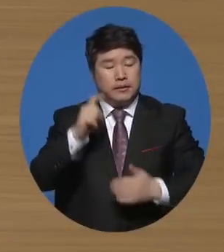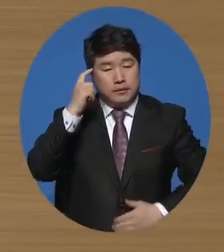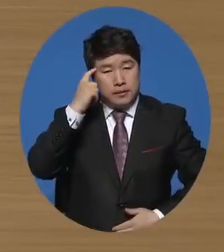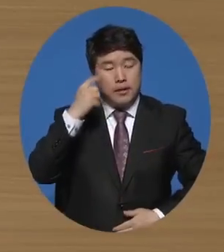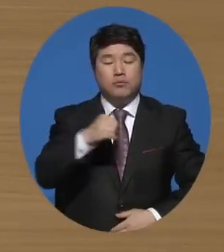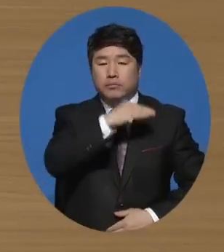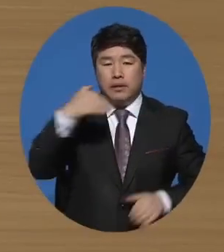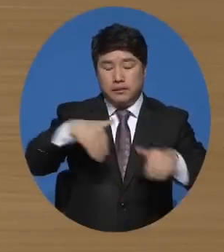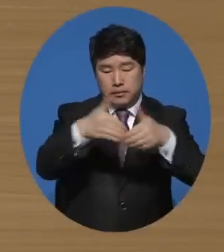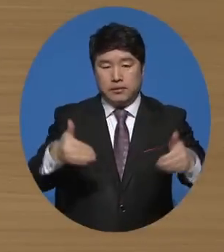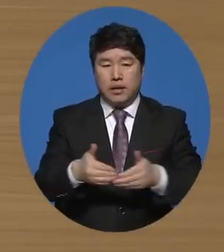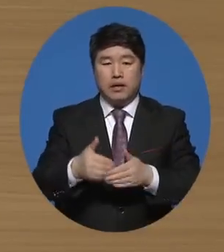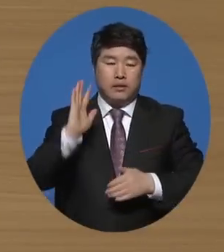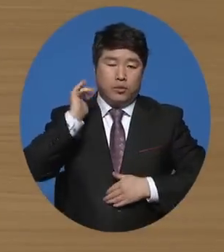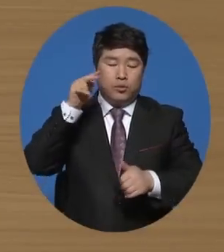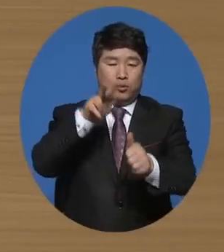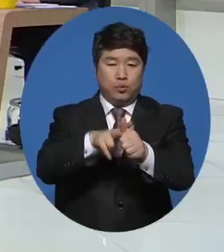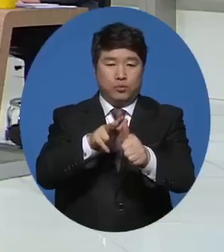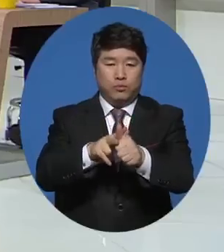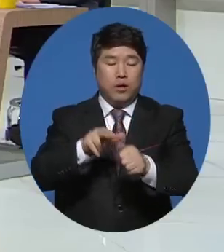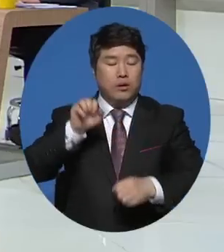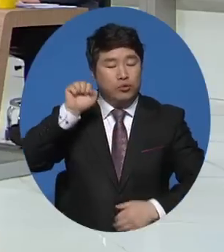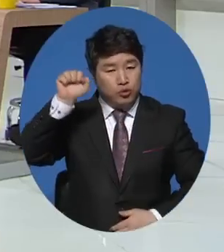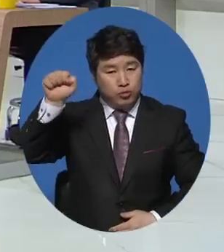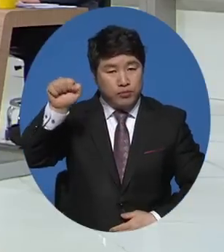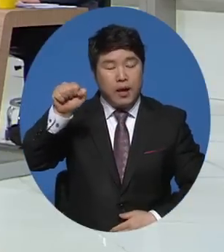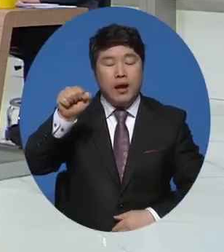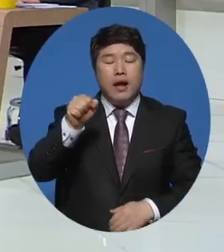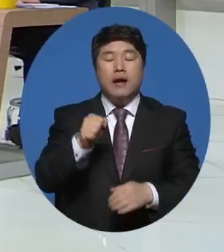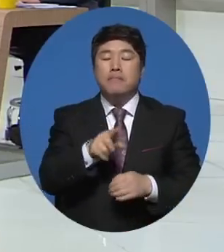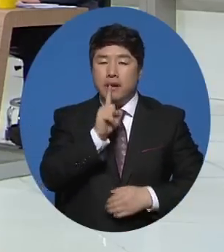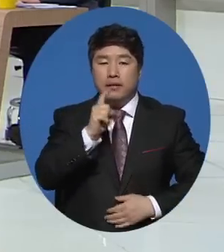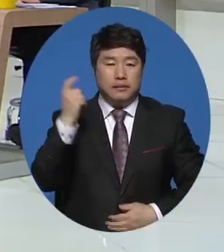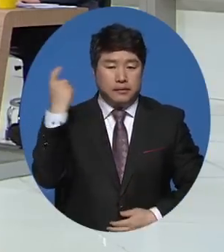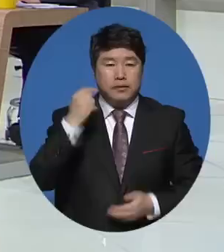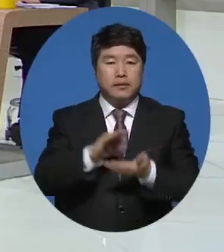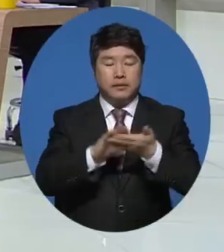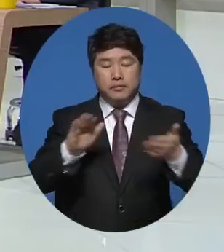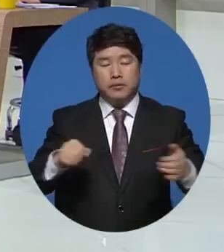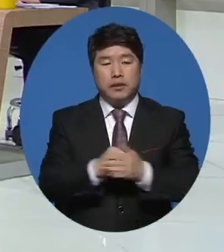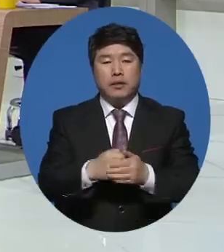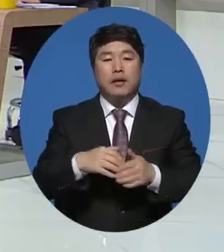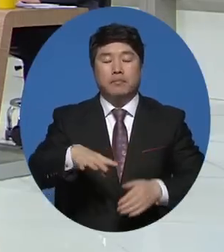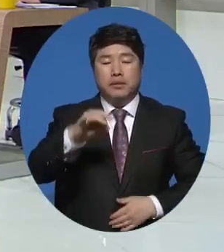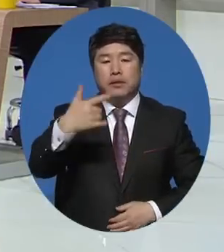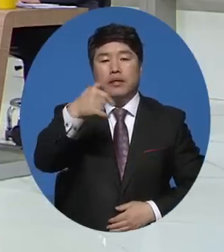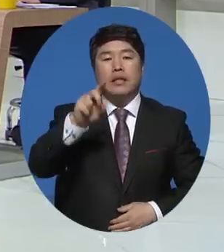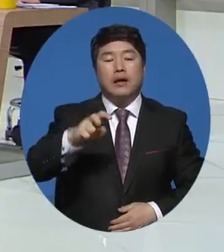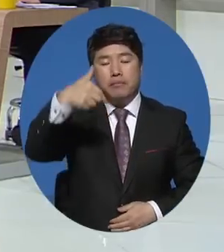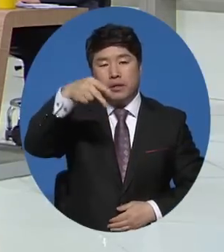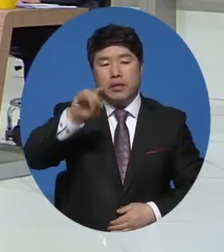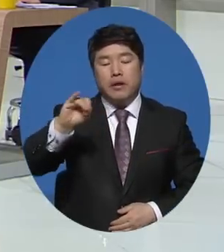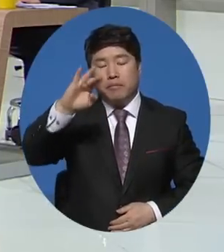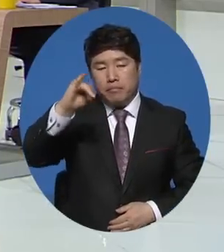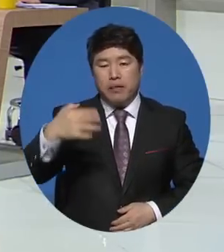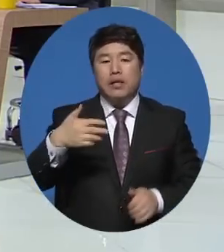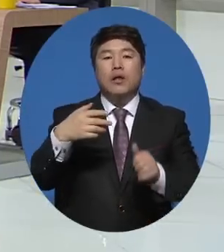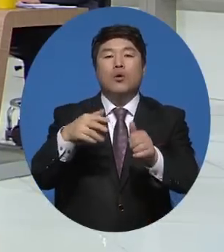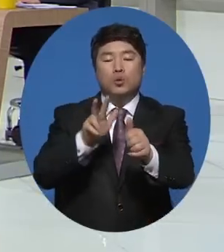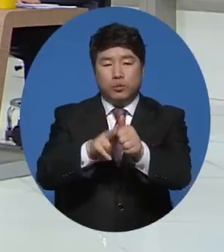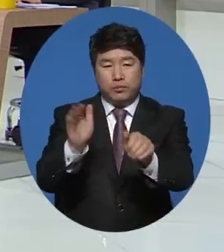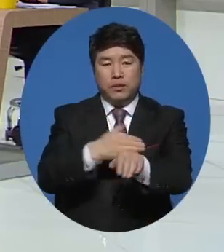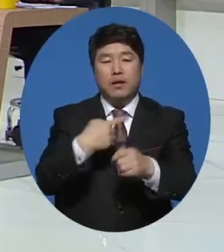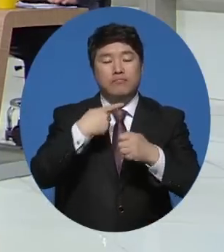대통령 후보에 나서는지 일종에 출마의 변을 듣도록 하겠습니다 먼 먼저 남경필 후보부터 1분 이내 발표해